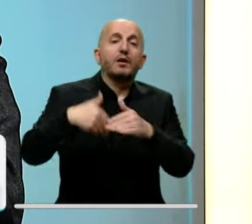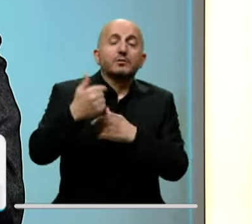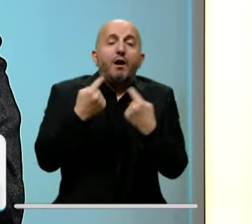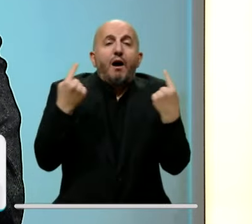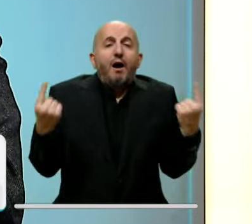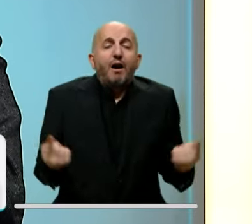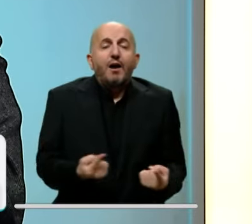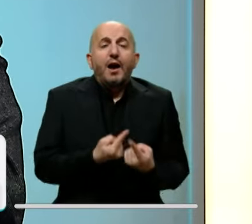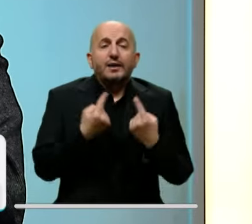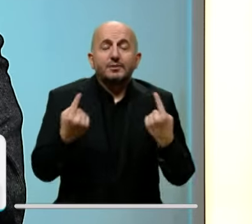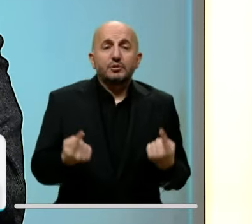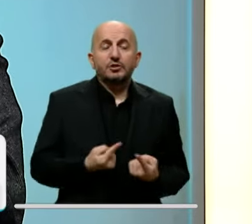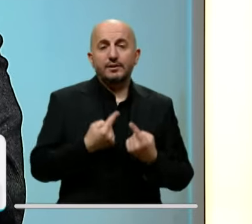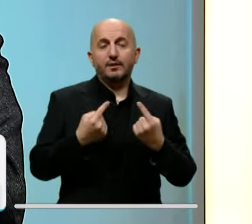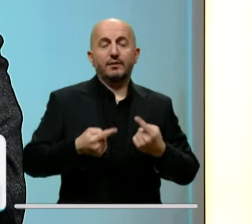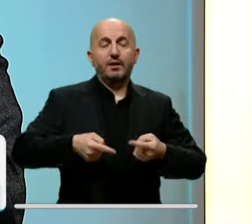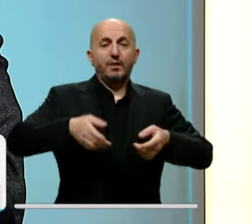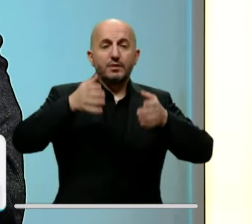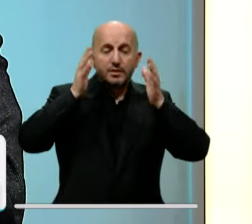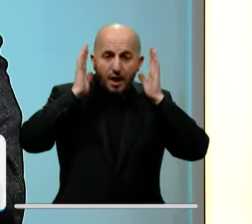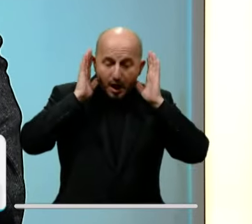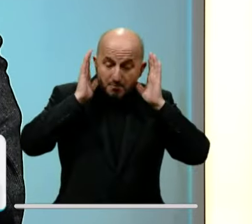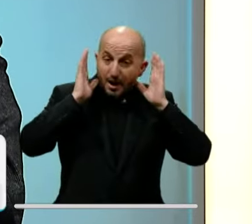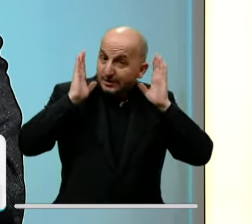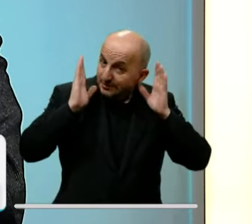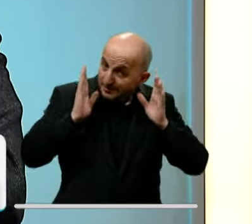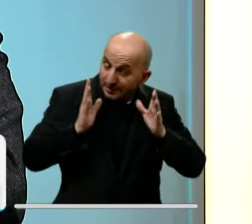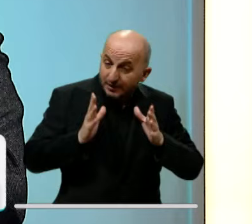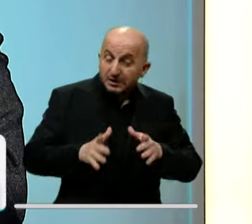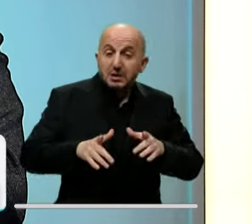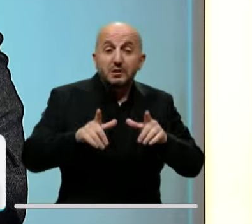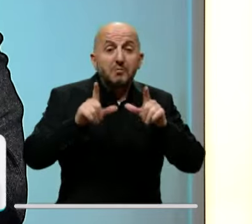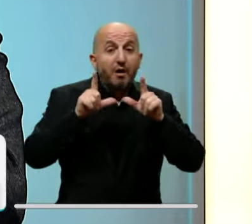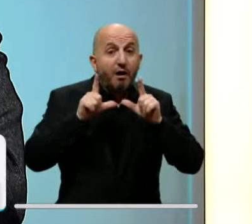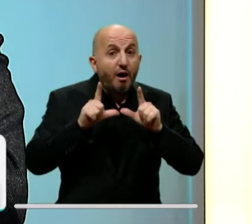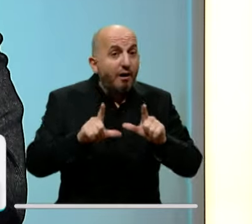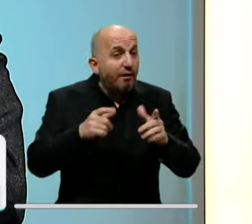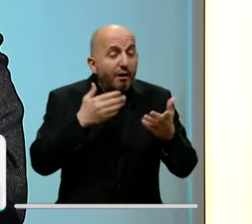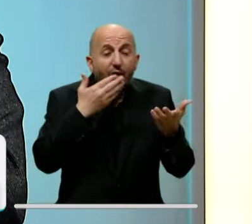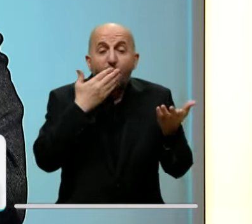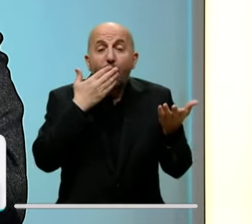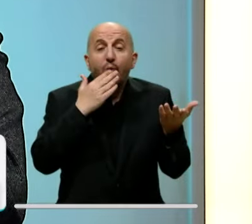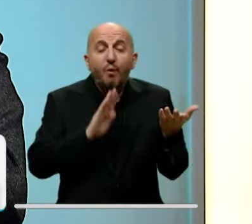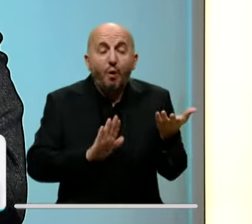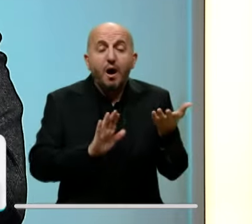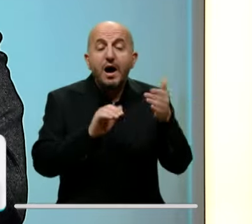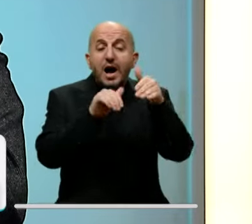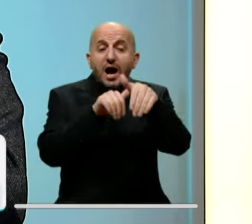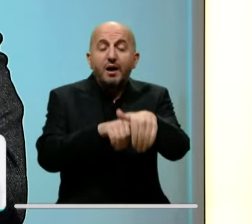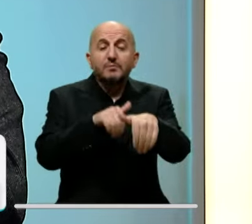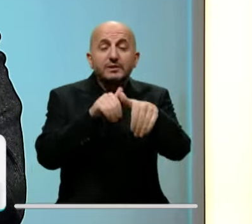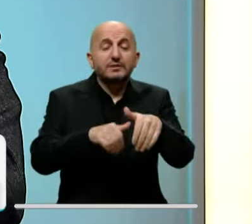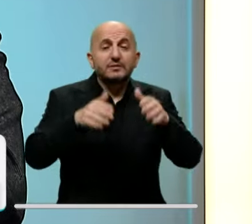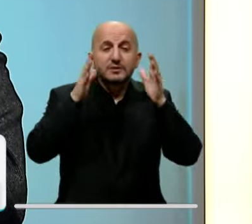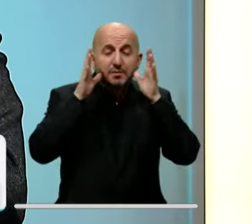herhangi bir şekilde bir namaz kılma Yani bu bunun için yani kabir namazı V kabir namazı